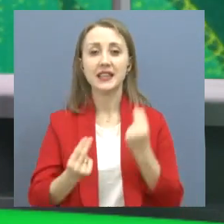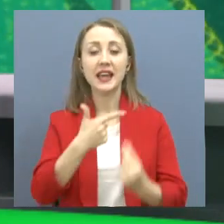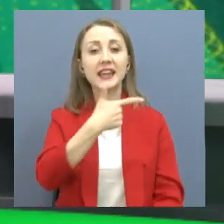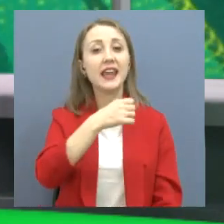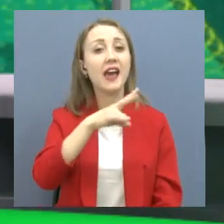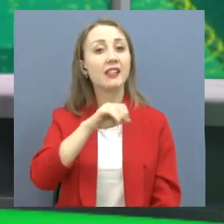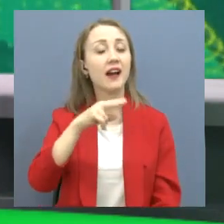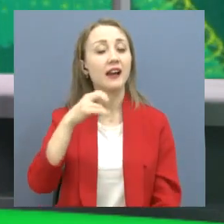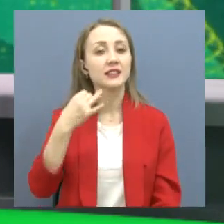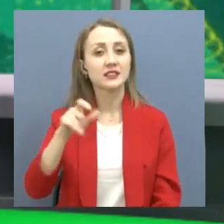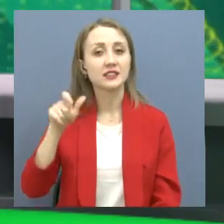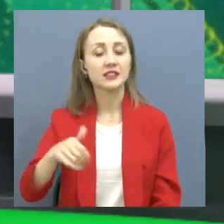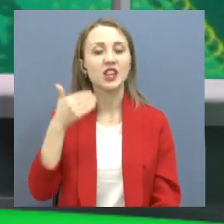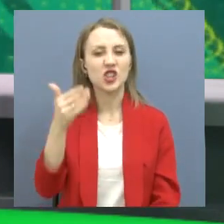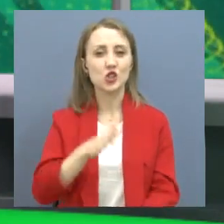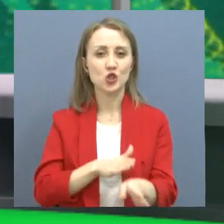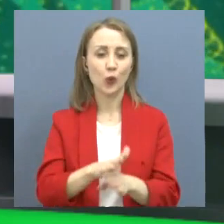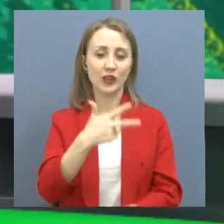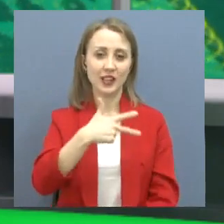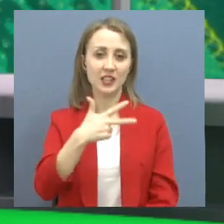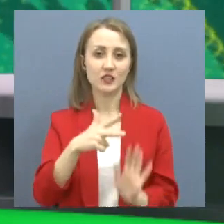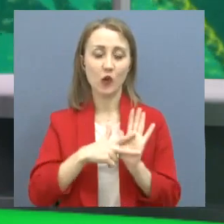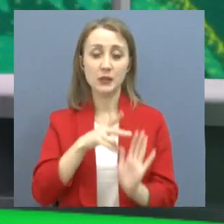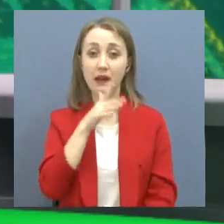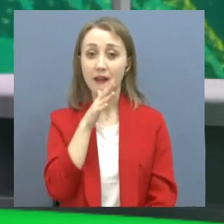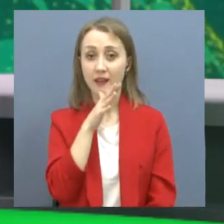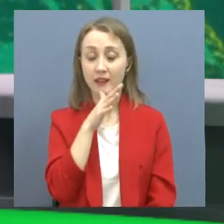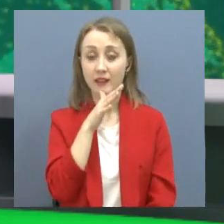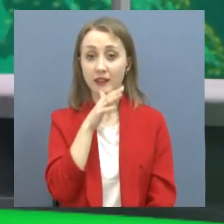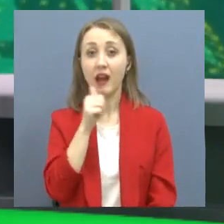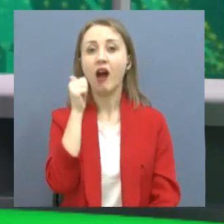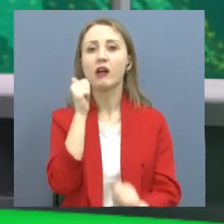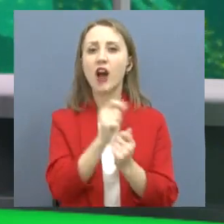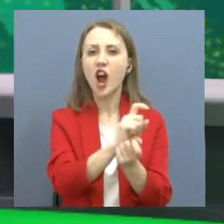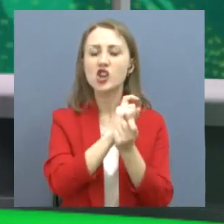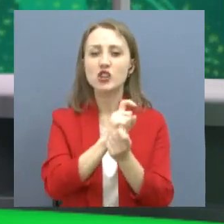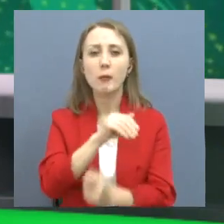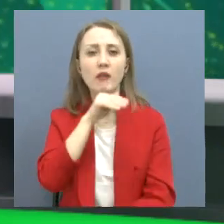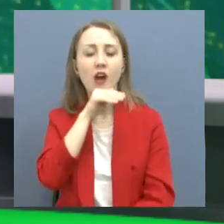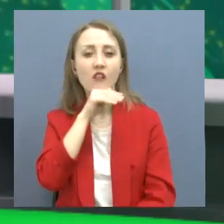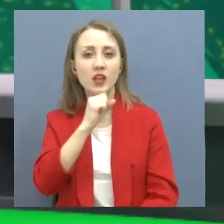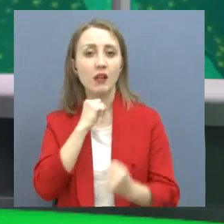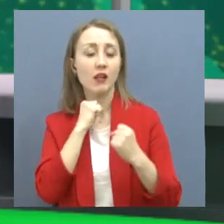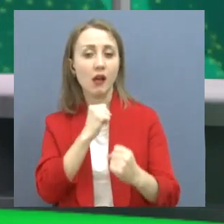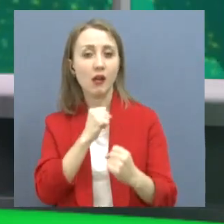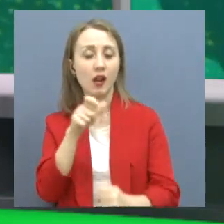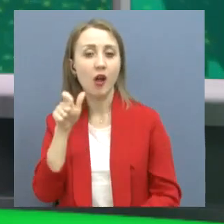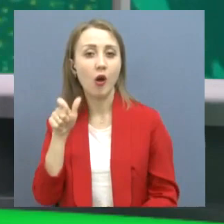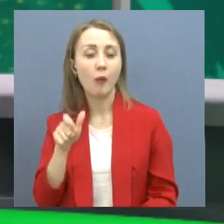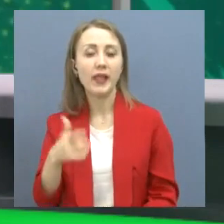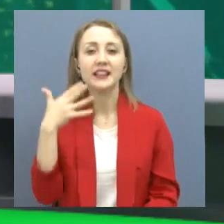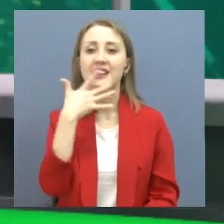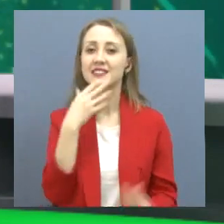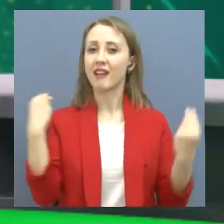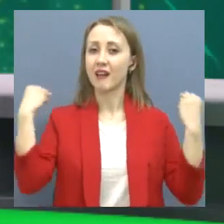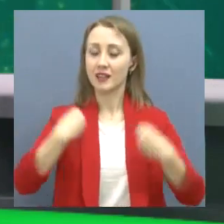Головкина. Прославленному спортсмену исполнилось 38 лет. Каждый поединок профессиональный боксер выходил на ринг в национальной